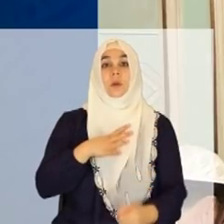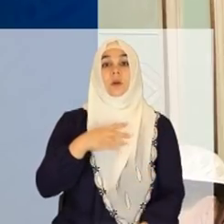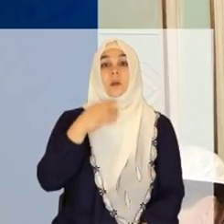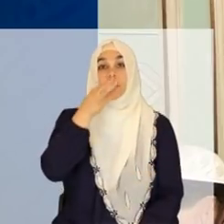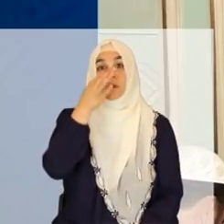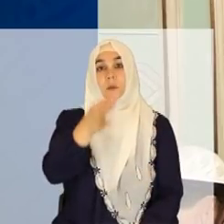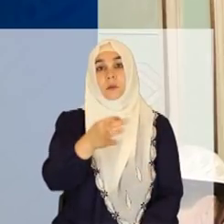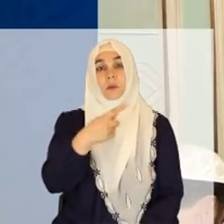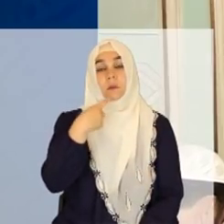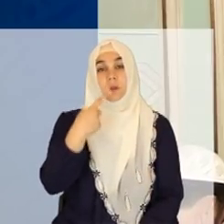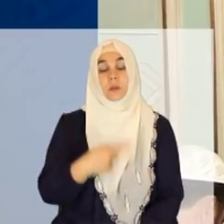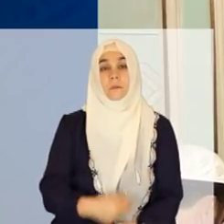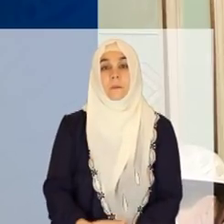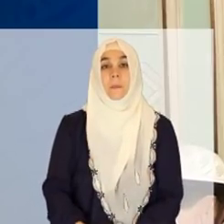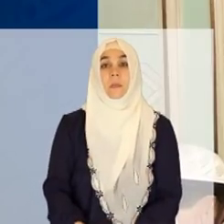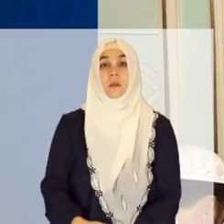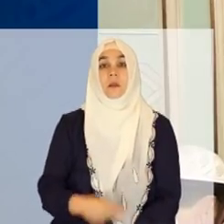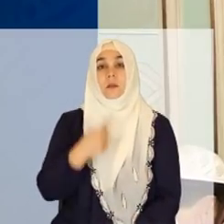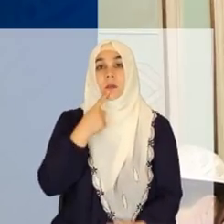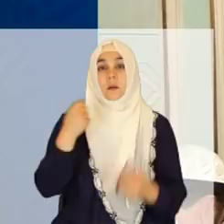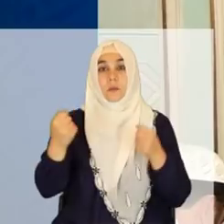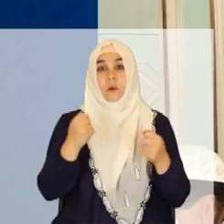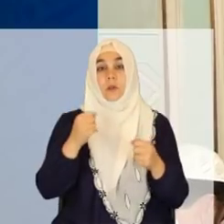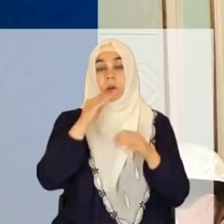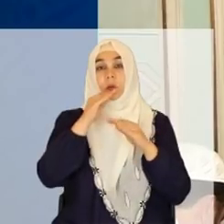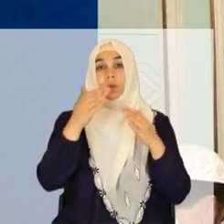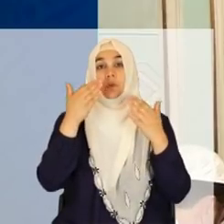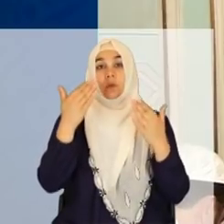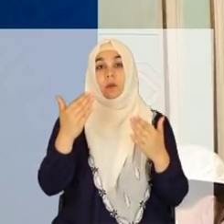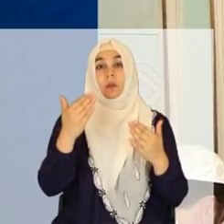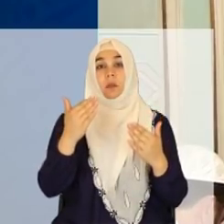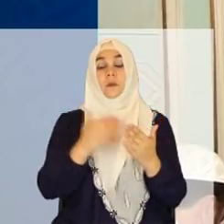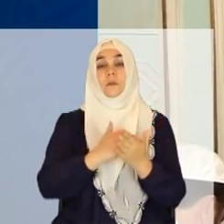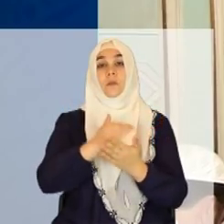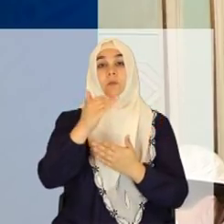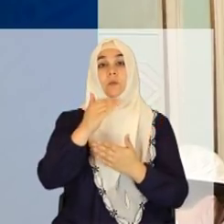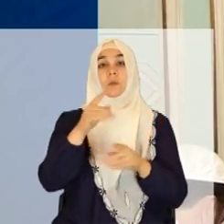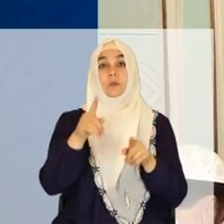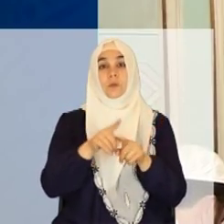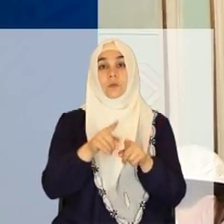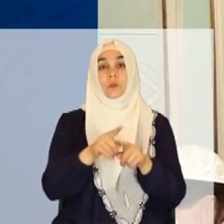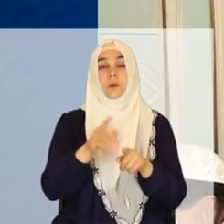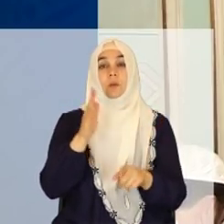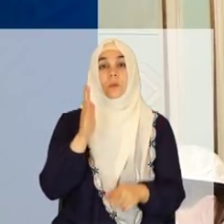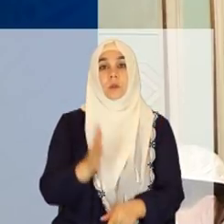taolo ifoda qilyapti. Taqvo ruhiy tarbiyaning eng yuqori cho'qqisi